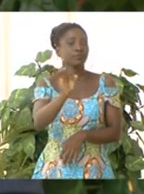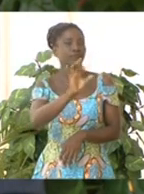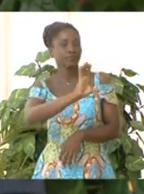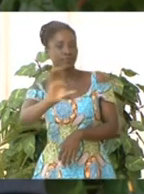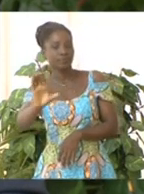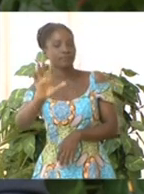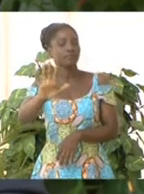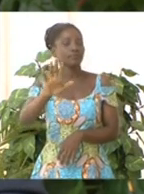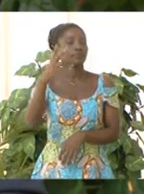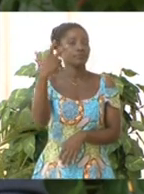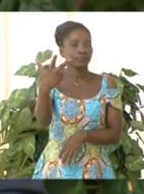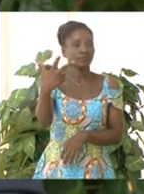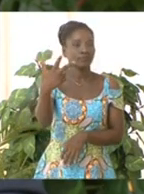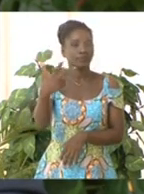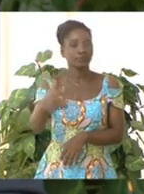753, soit